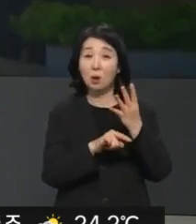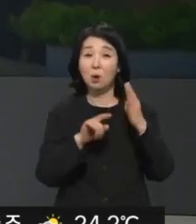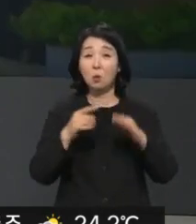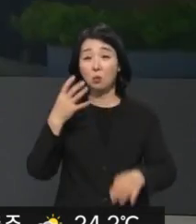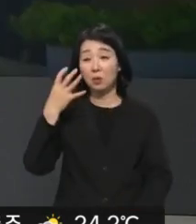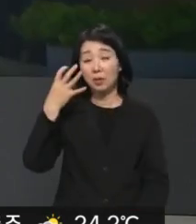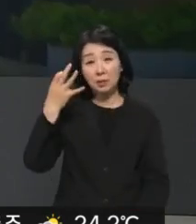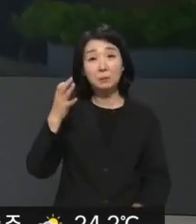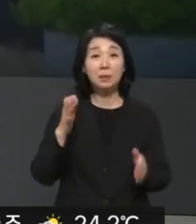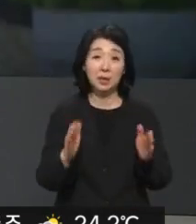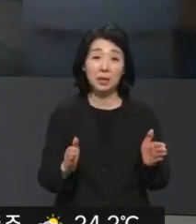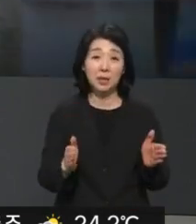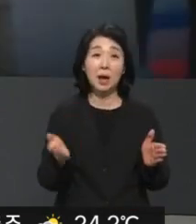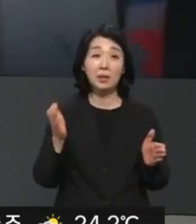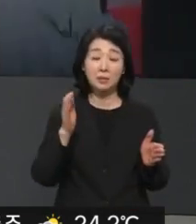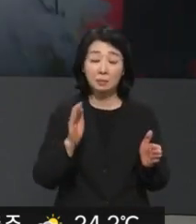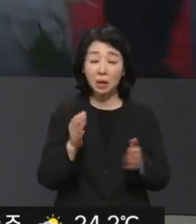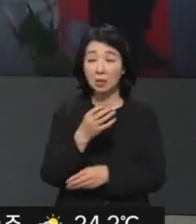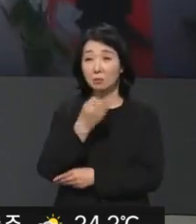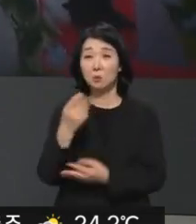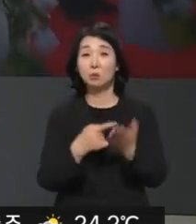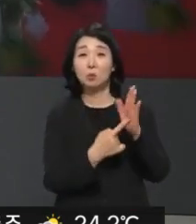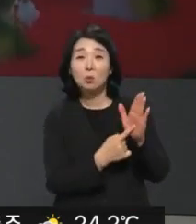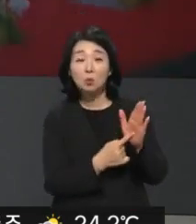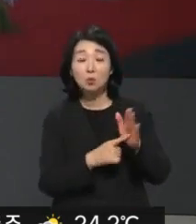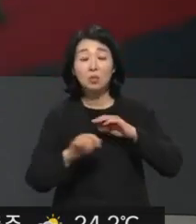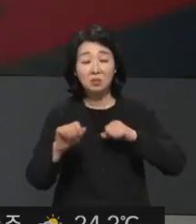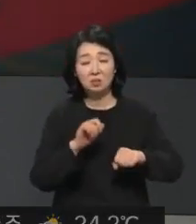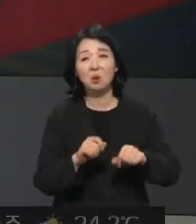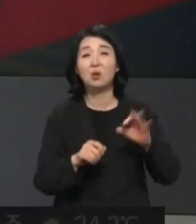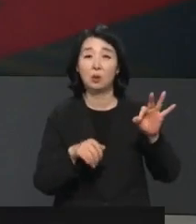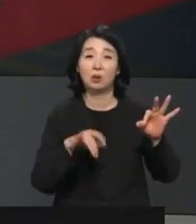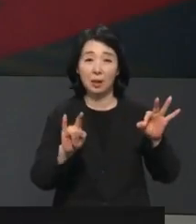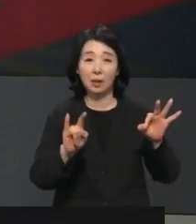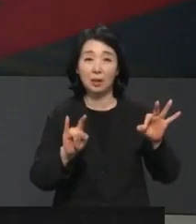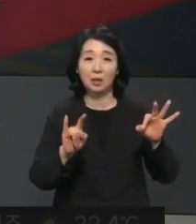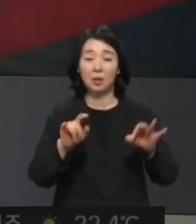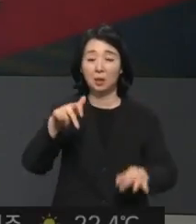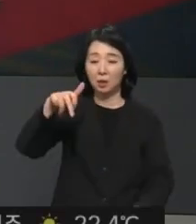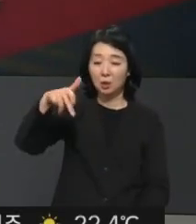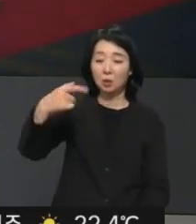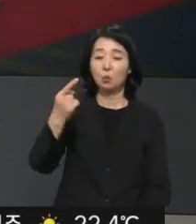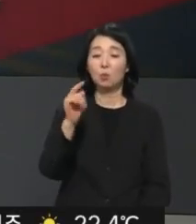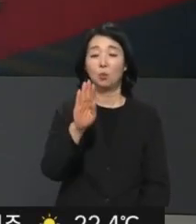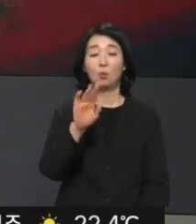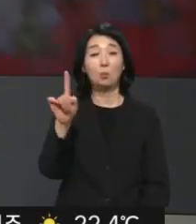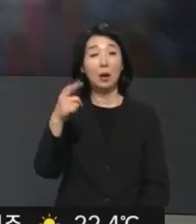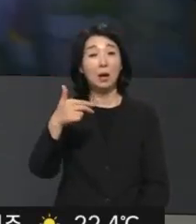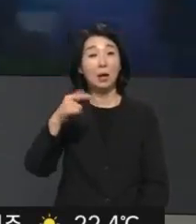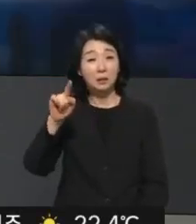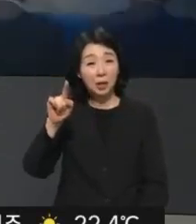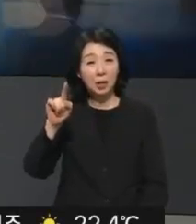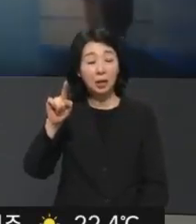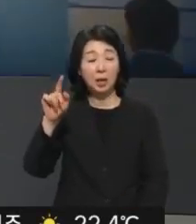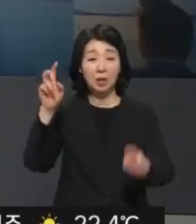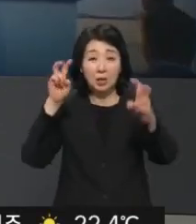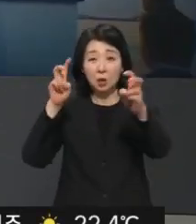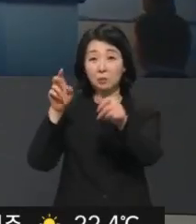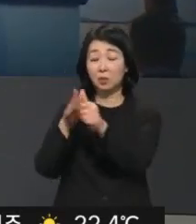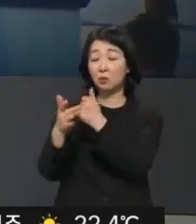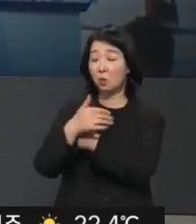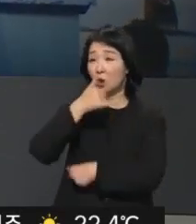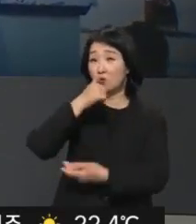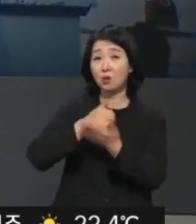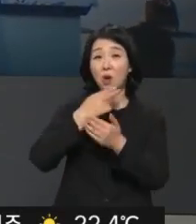14일이 지났는데 언론에 노출된 일정만 10개를 소화했습니다. 코바나 콘텐츠 협찬 의혹이 무혐의로 종결되면서 이